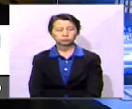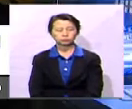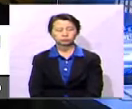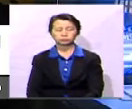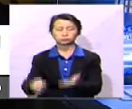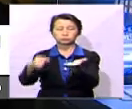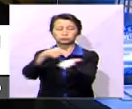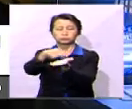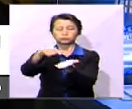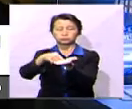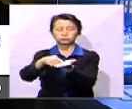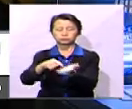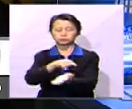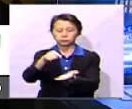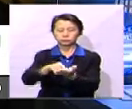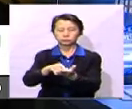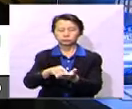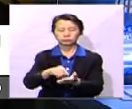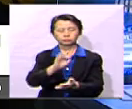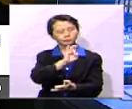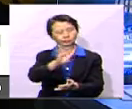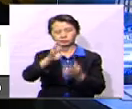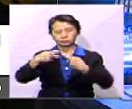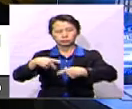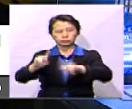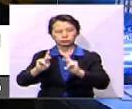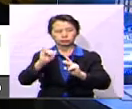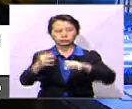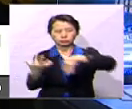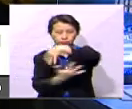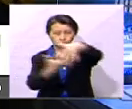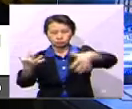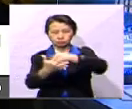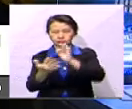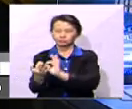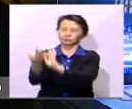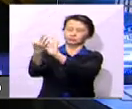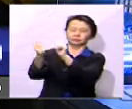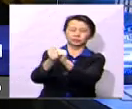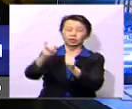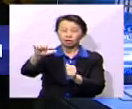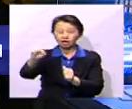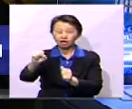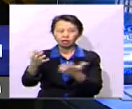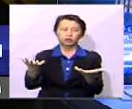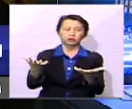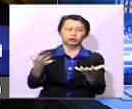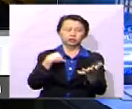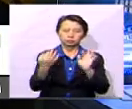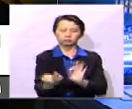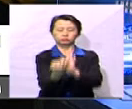Ini juga merupakan satu inisiatif kalau nak kata trilateral berhadapan dengan Daesh. Trilateral lah kita